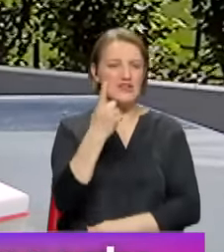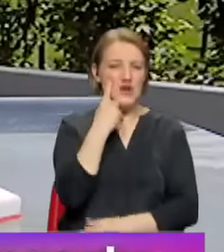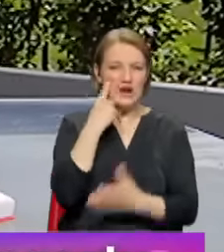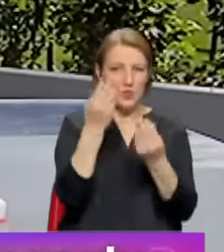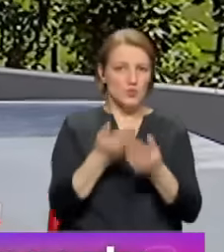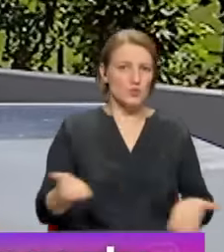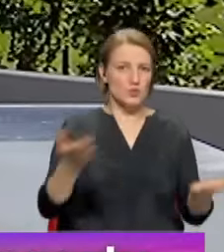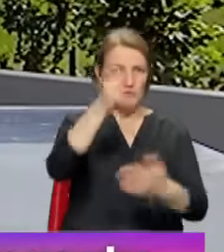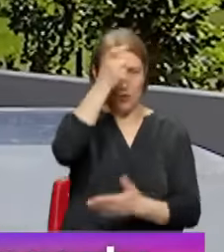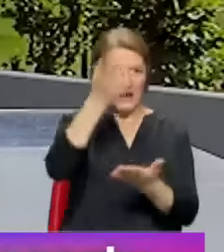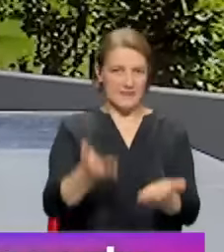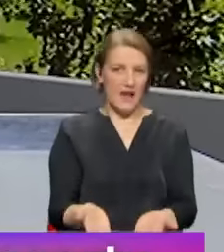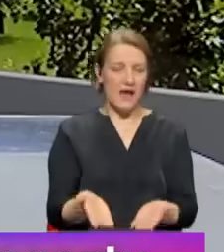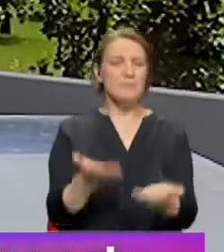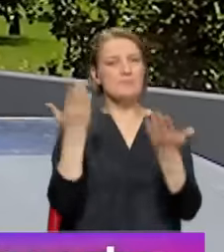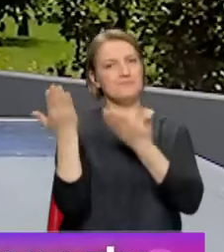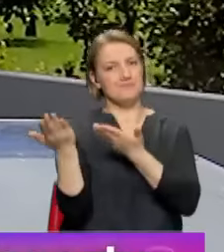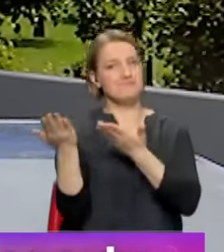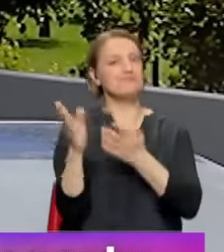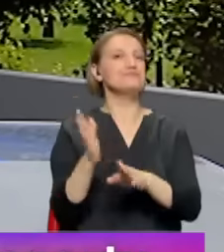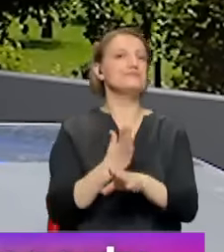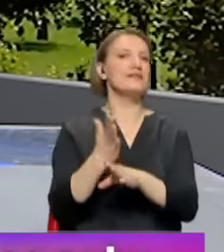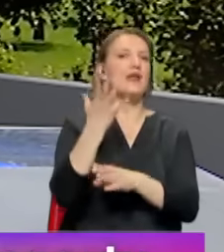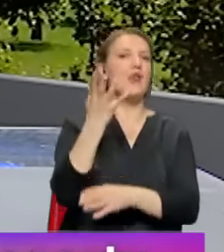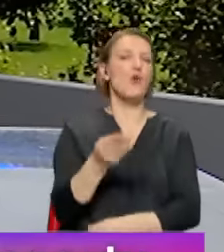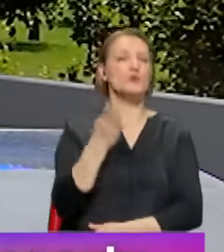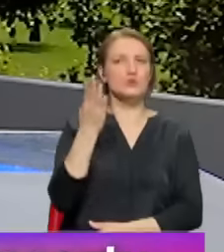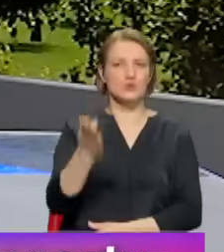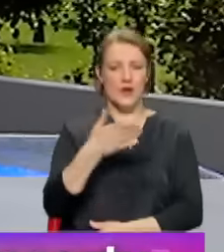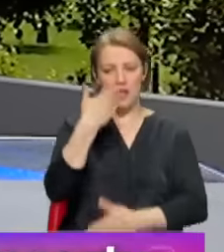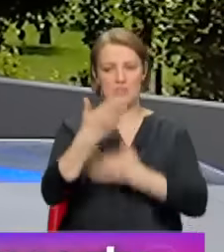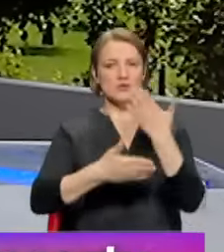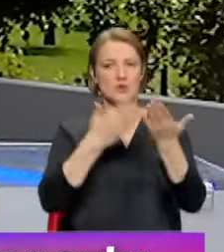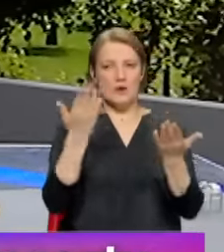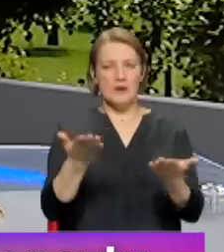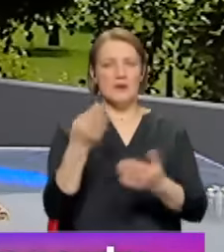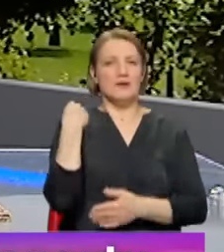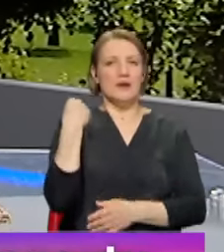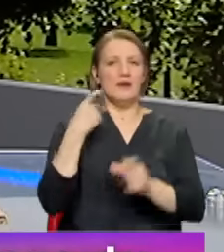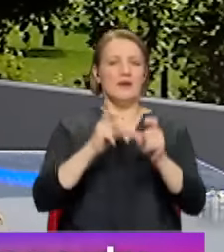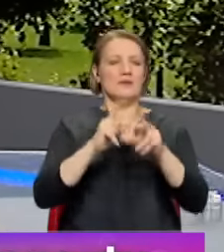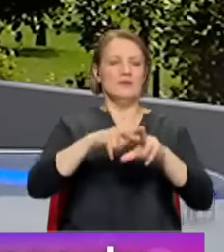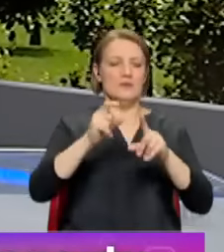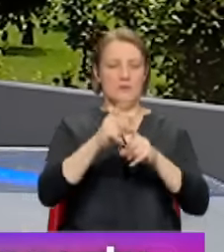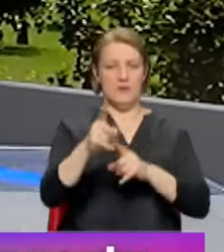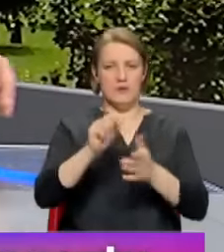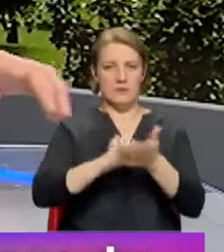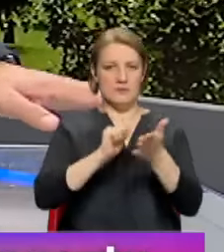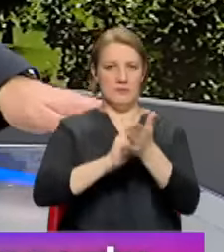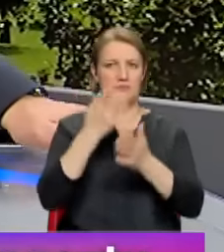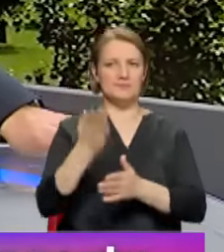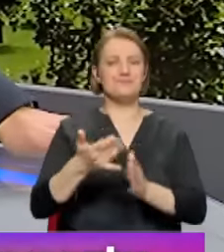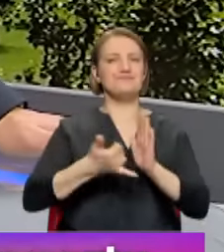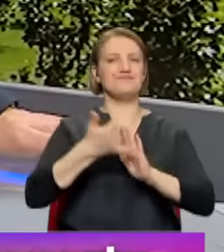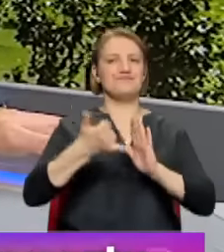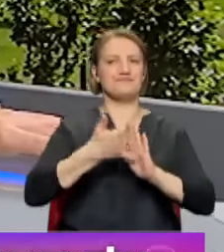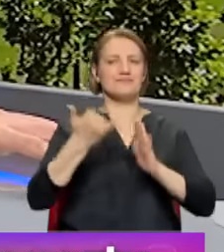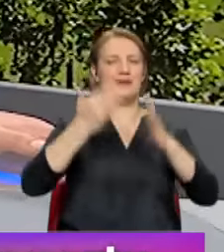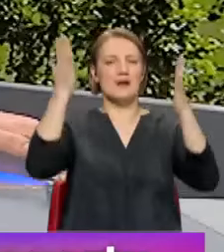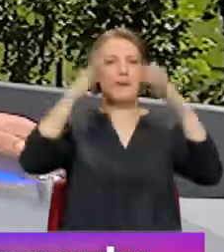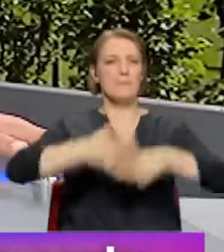tanıklık ettik memleketimizde. İşte neden olduğunu anlatıyor Yeni GAP gazetesi Gaziantep'teki sarsıntı ve